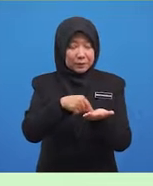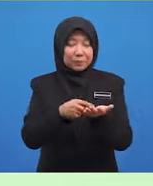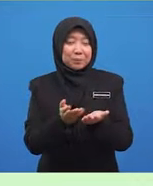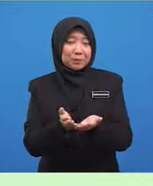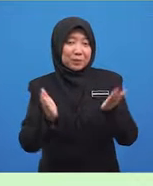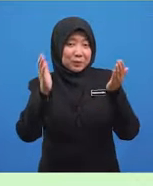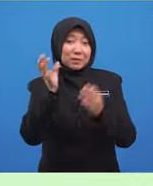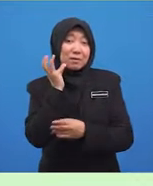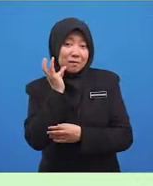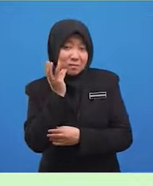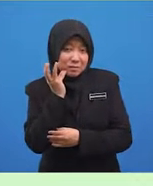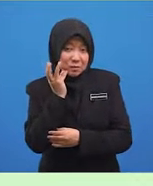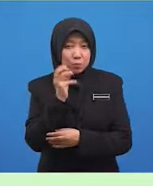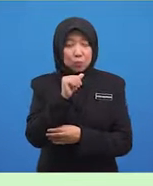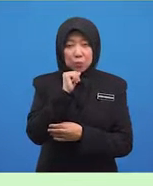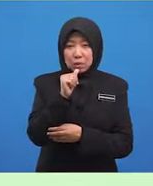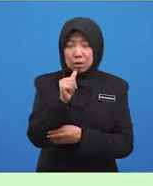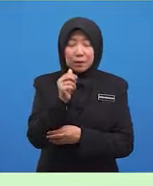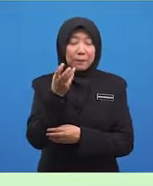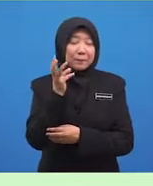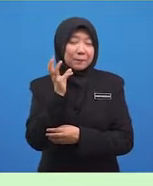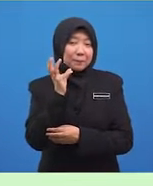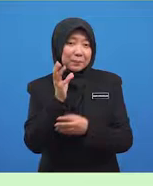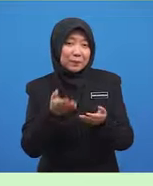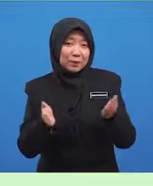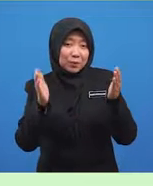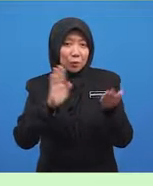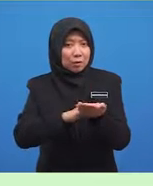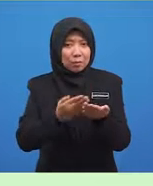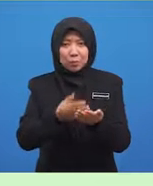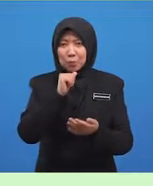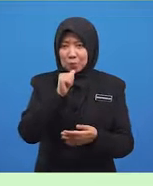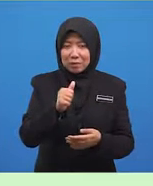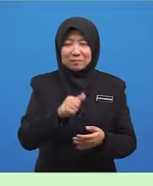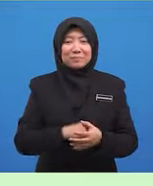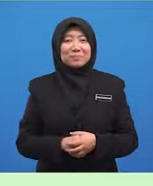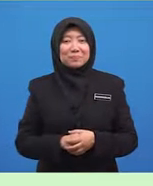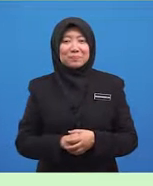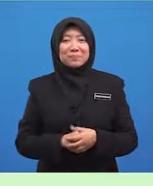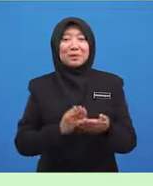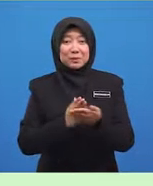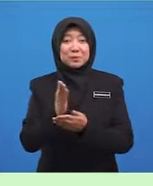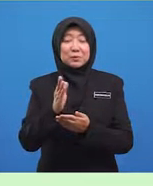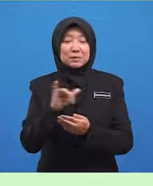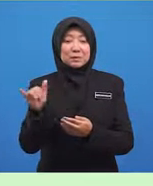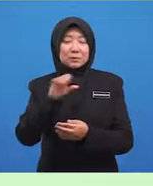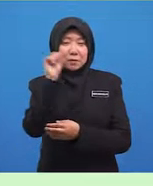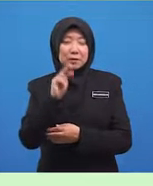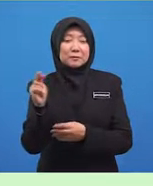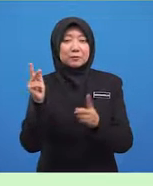periuk nasi, bukan periuk dapur ya. Mari kita teruskan dengan soalan